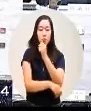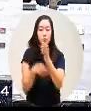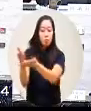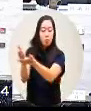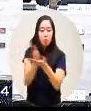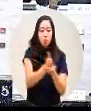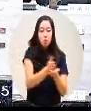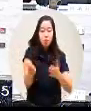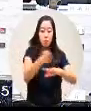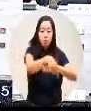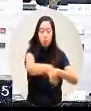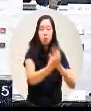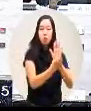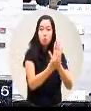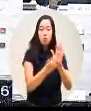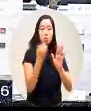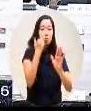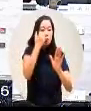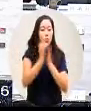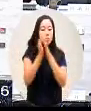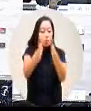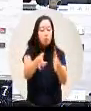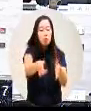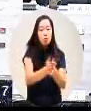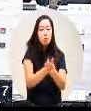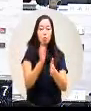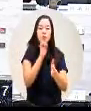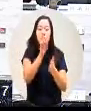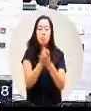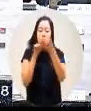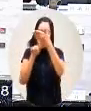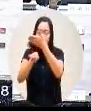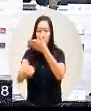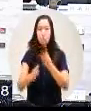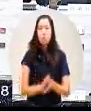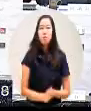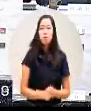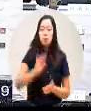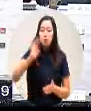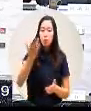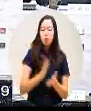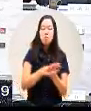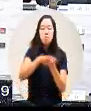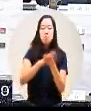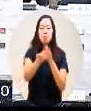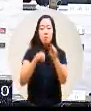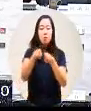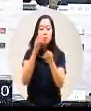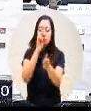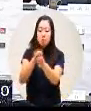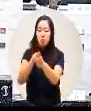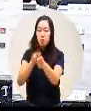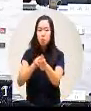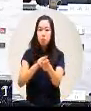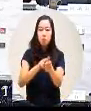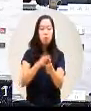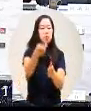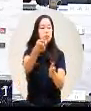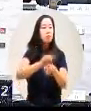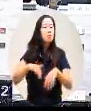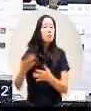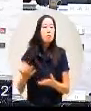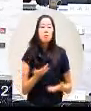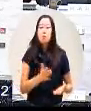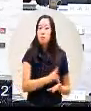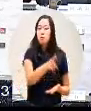明，那如果针对事实有黑白的讲，还是说侮辱，欢迎您提过，我这